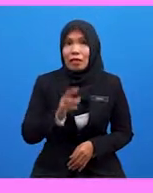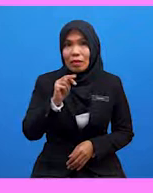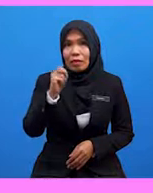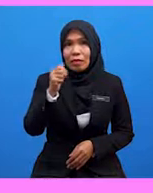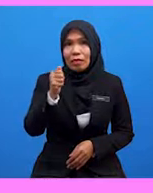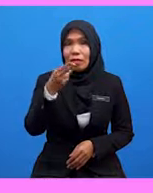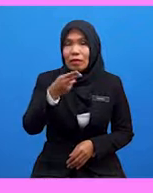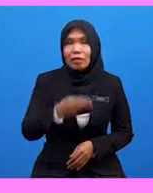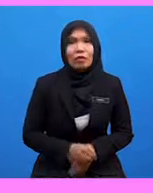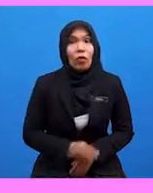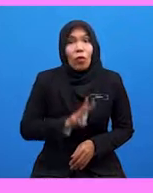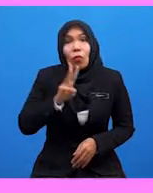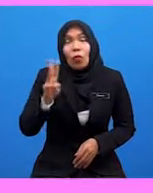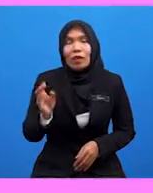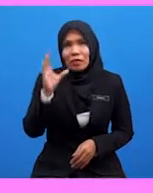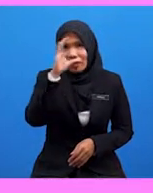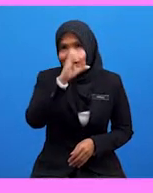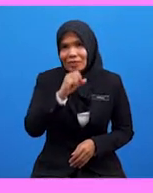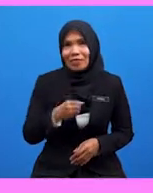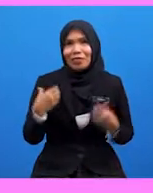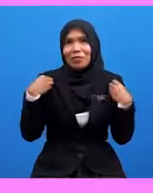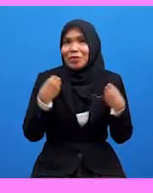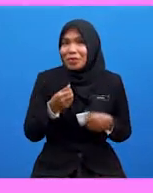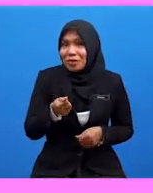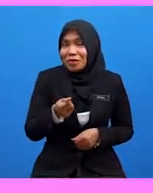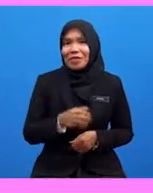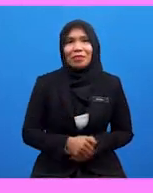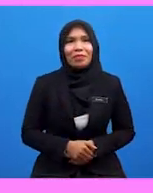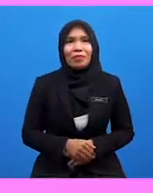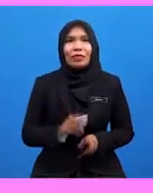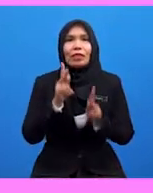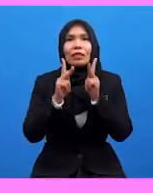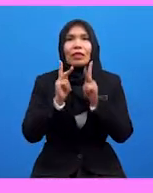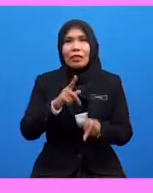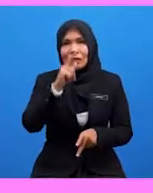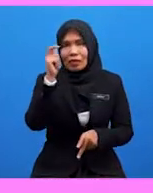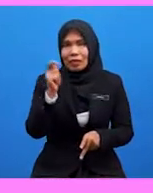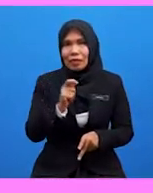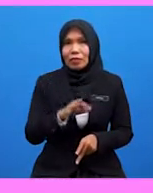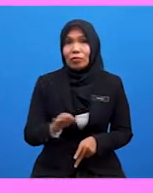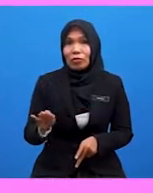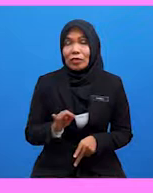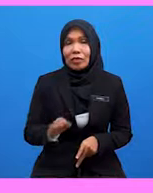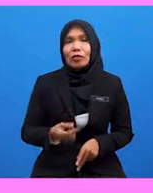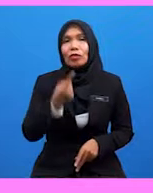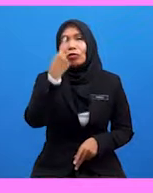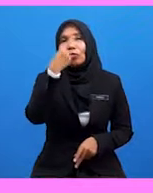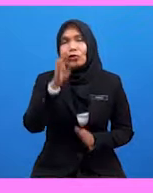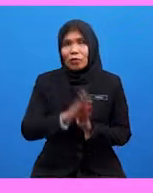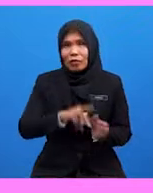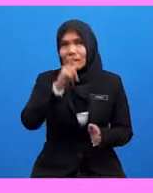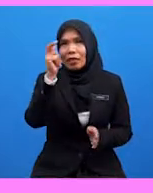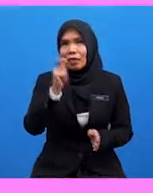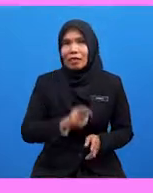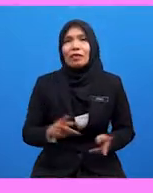ayat, wah, cantiknya baju awak. Kata tanya pula berfungsi untuk bertanya tentang sesuatu hal